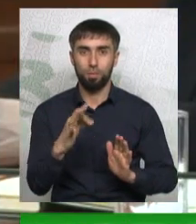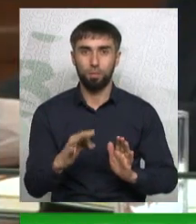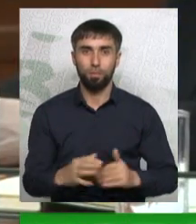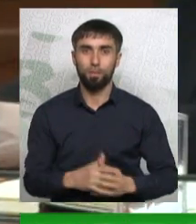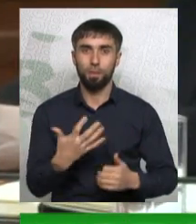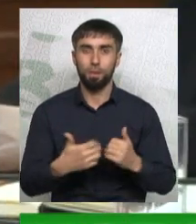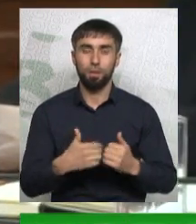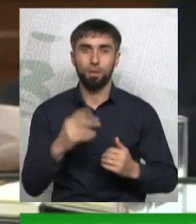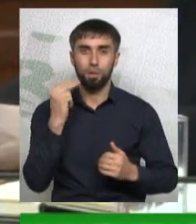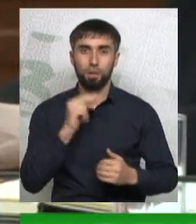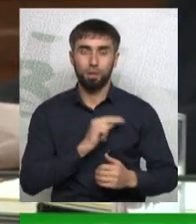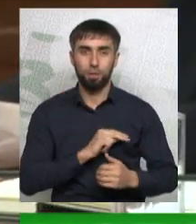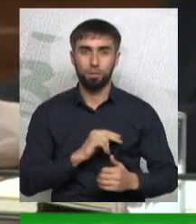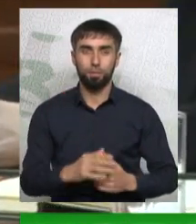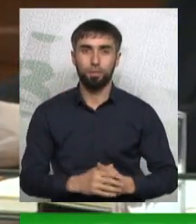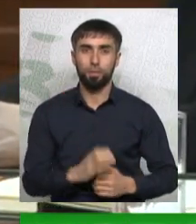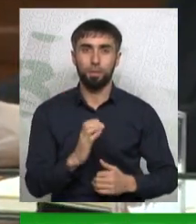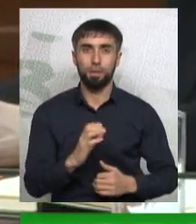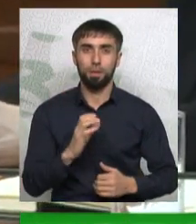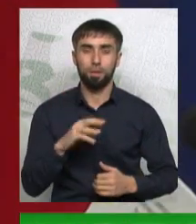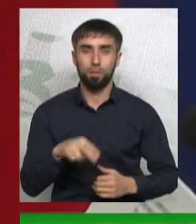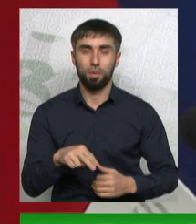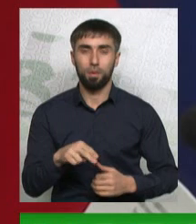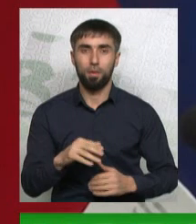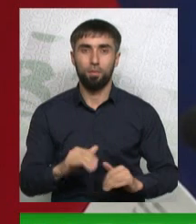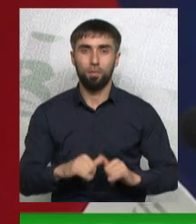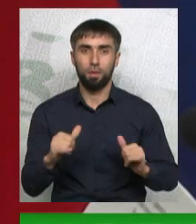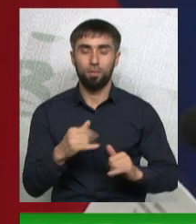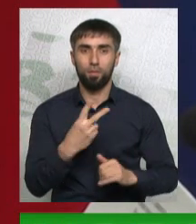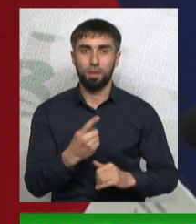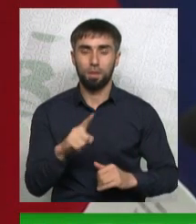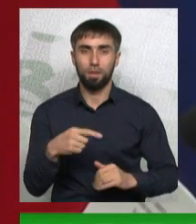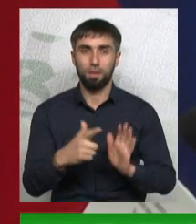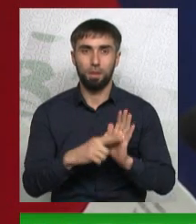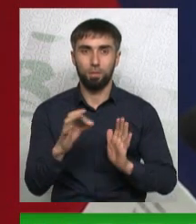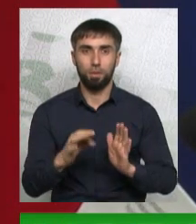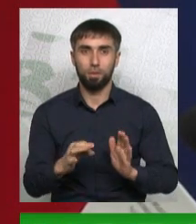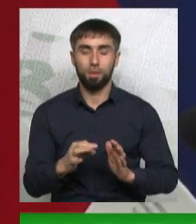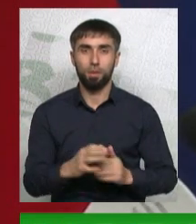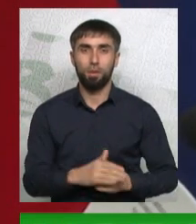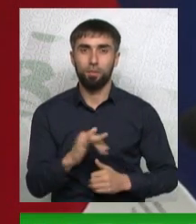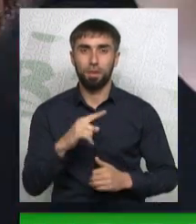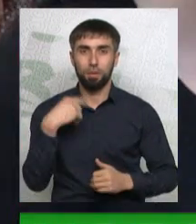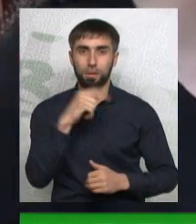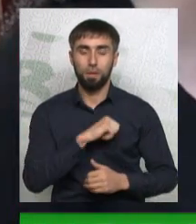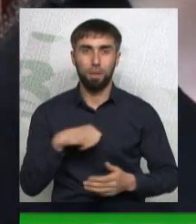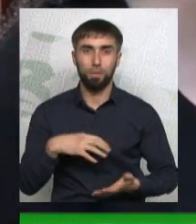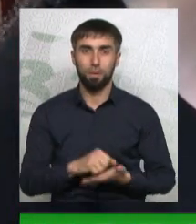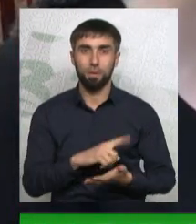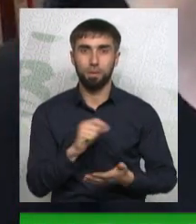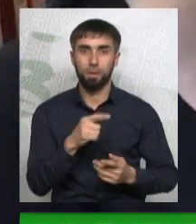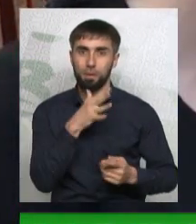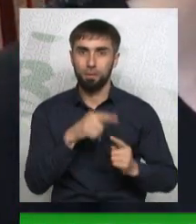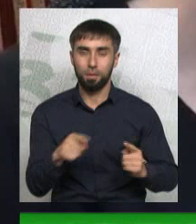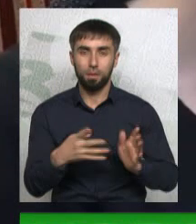9,5%. Средняя численность работника СПЭ выросла на 21,7%. Число физических лиц самозанятых за указанный